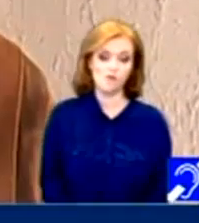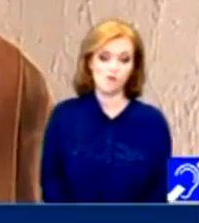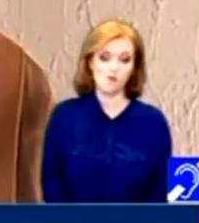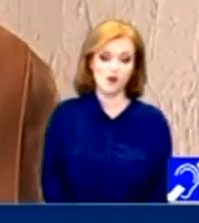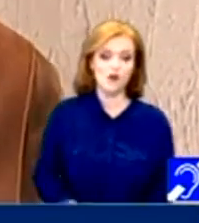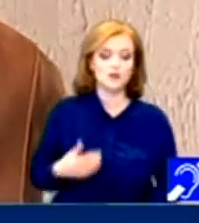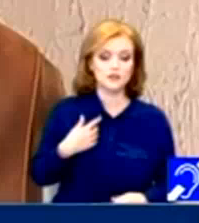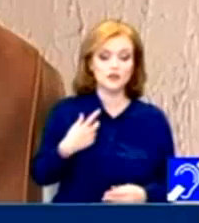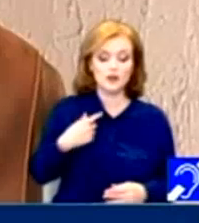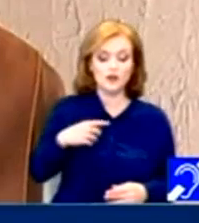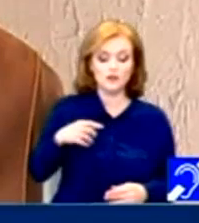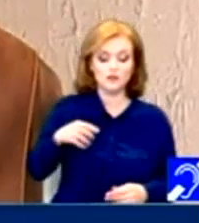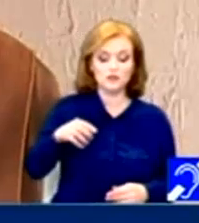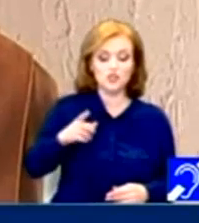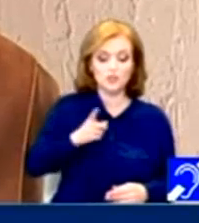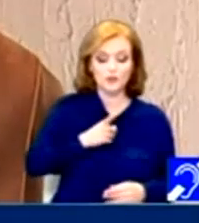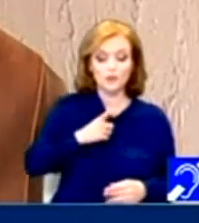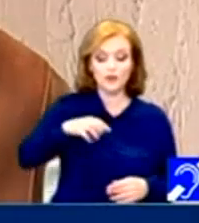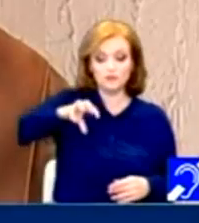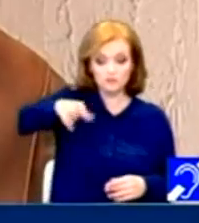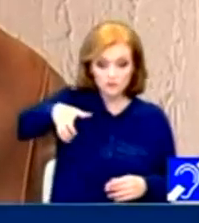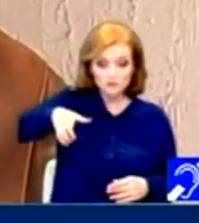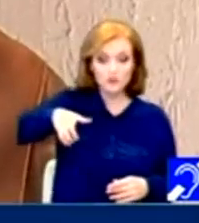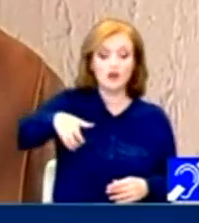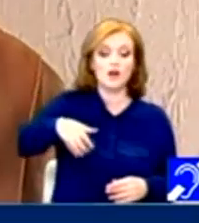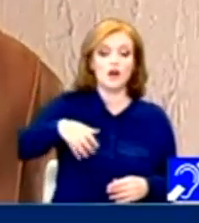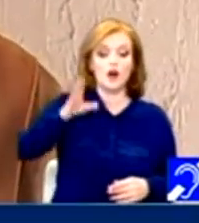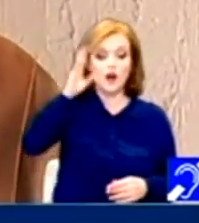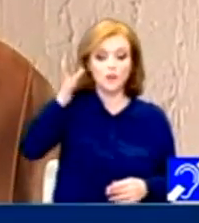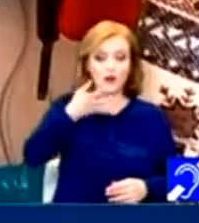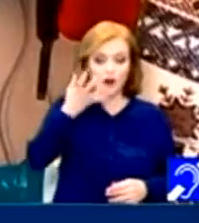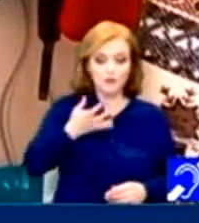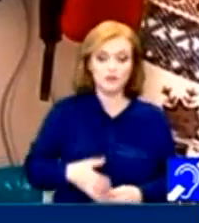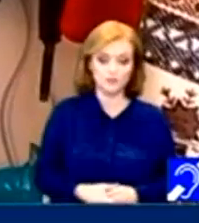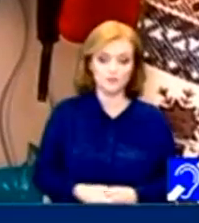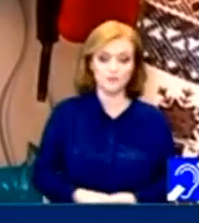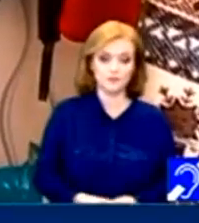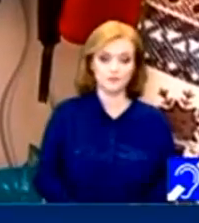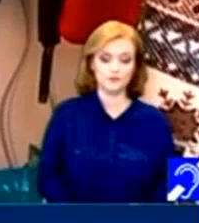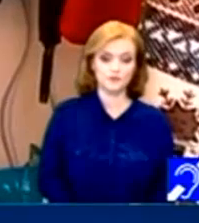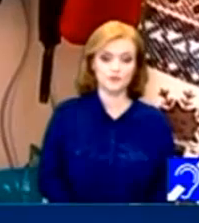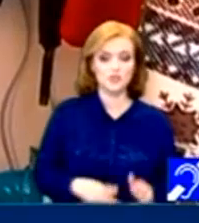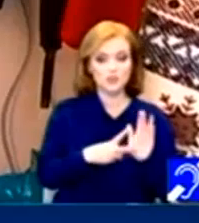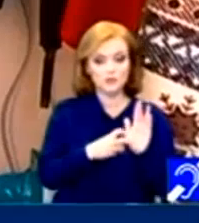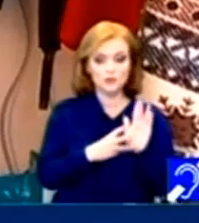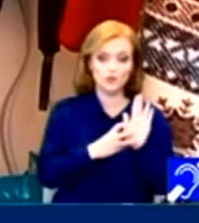apă caldă. Dăm drumul la rece, rece, rece, rece, până... Da, apa se învârtește și aici se învârtește. 700-800 de